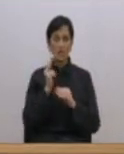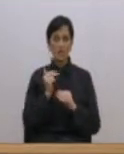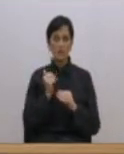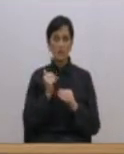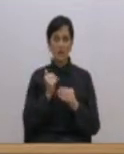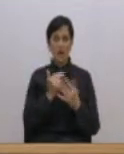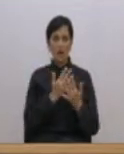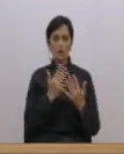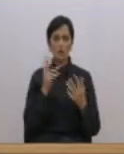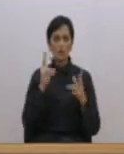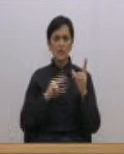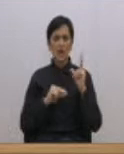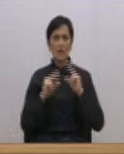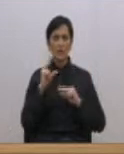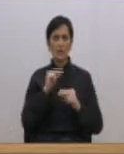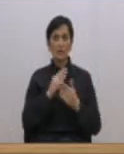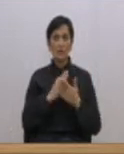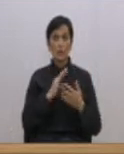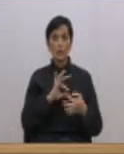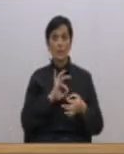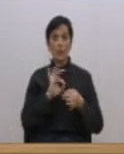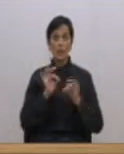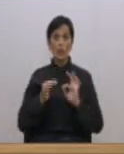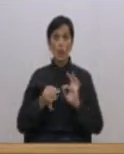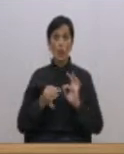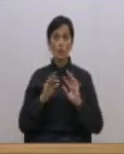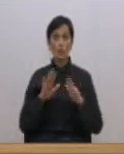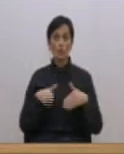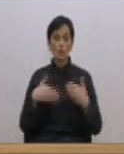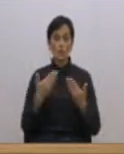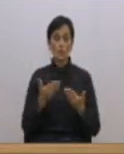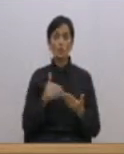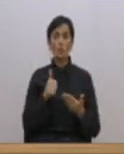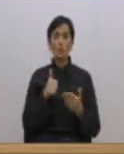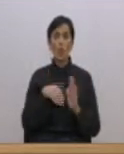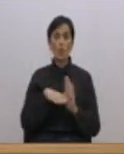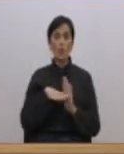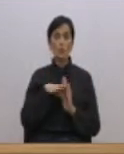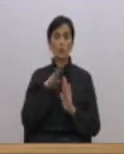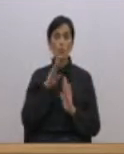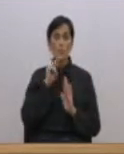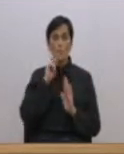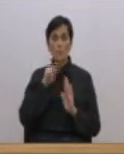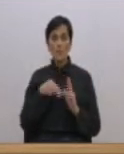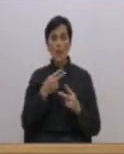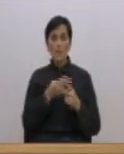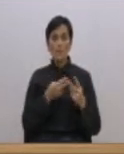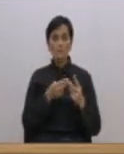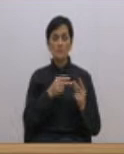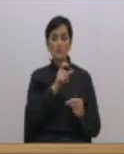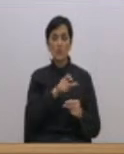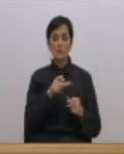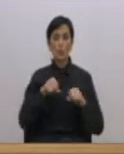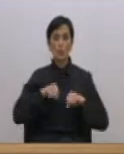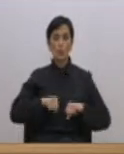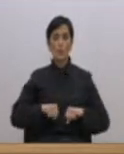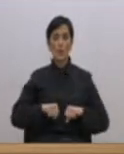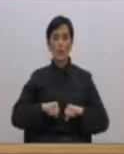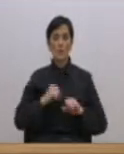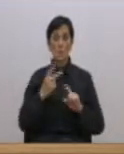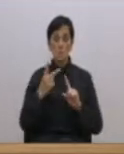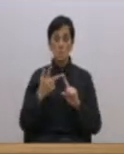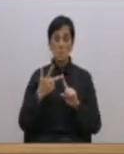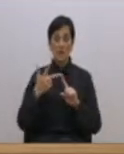შემთხვევაში გათვალისწინებულია კონკრეტული შემოთავაზებები, თუ როგორ უმჯობესდება ბრალდებულთა და მსჯავრდებულთა უფლებები.